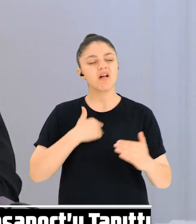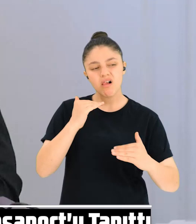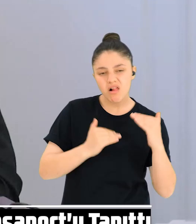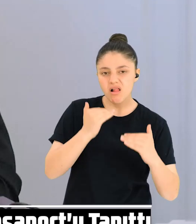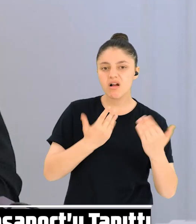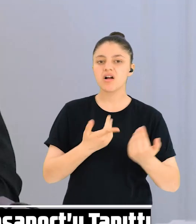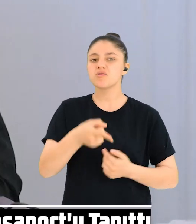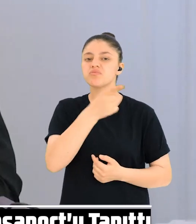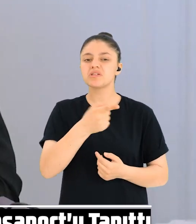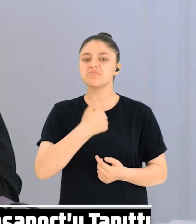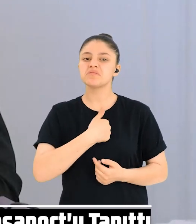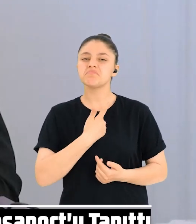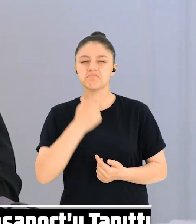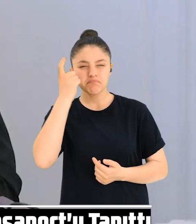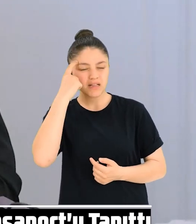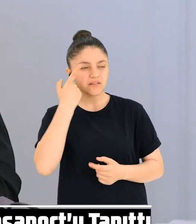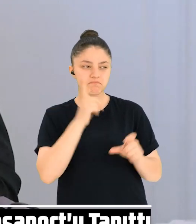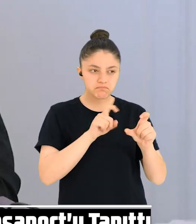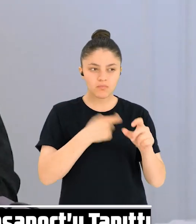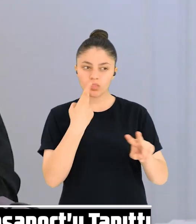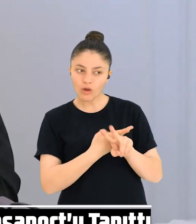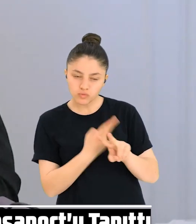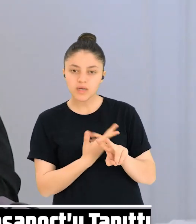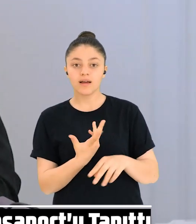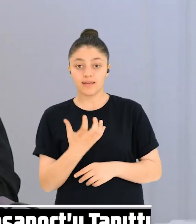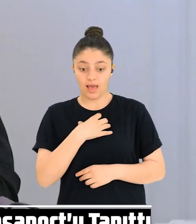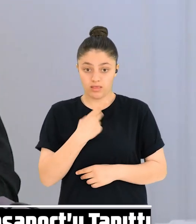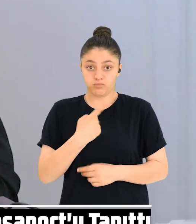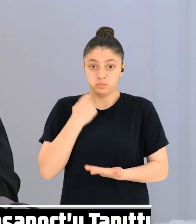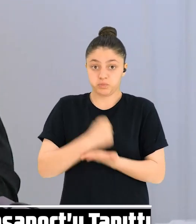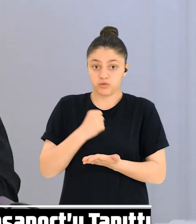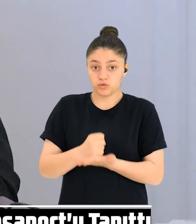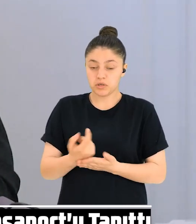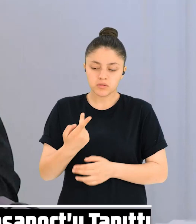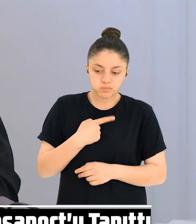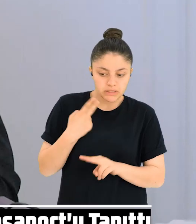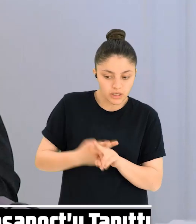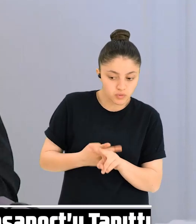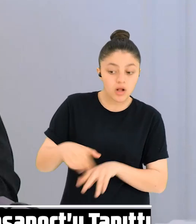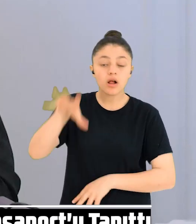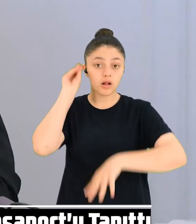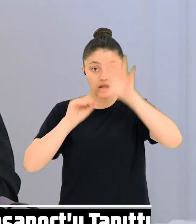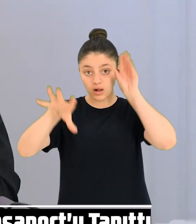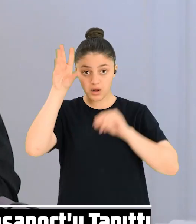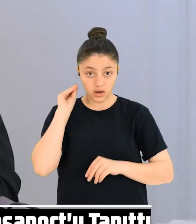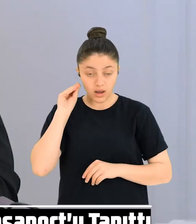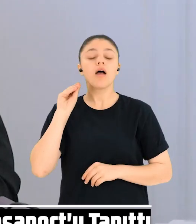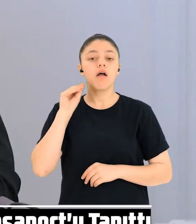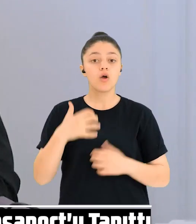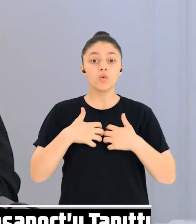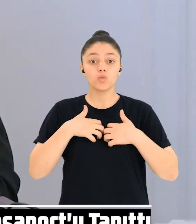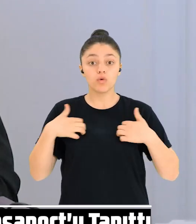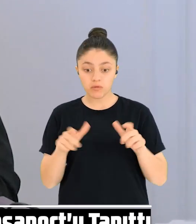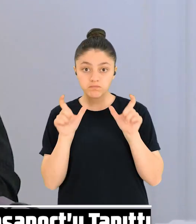karşılaştırmalar, oradan elde ettiğimiz bir takım bilgiler, tecrübeler, kendi kullandığımız pasaporttan elde ettiğimiz tecrübelerle birçok